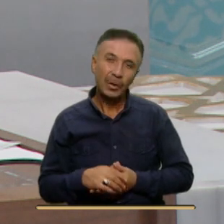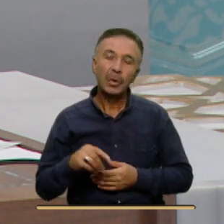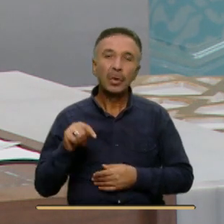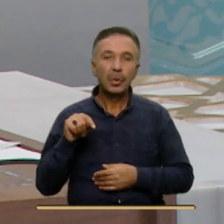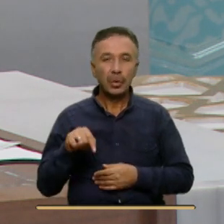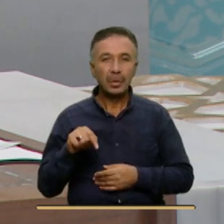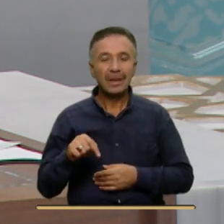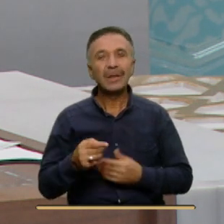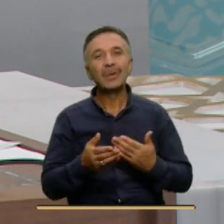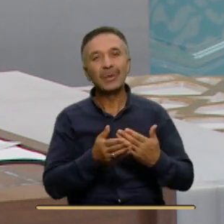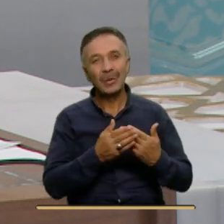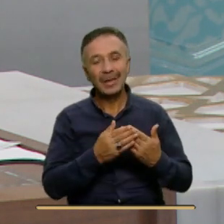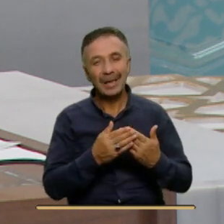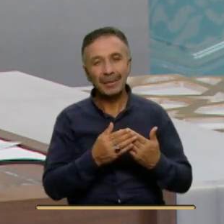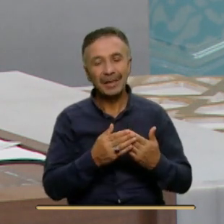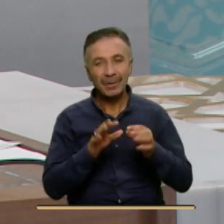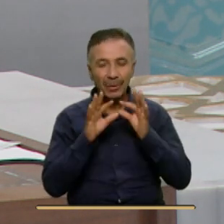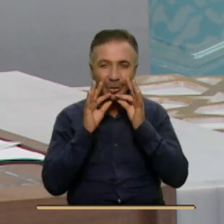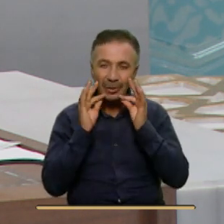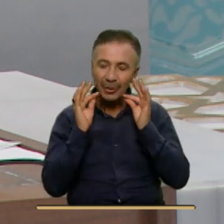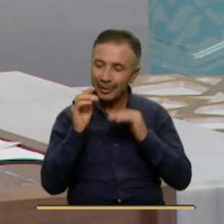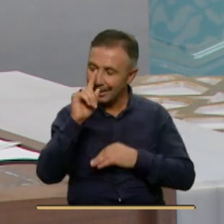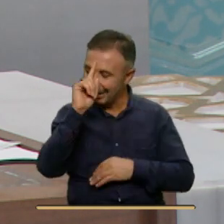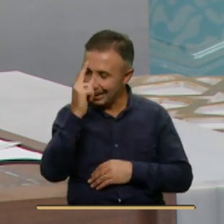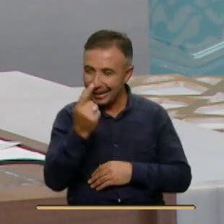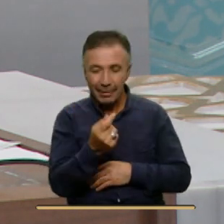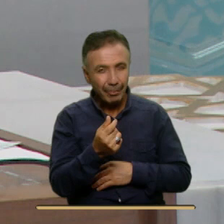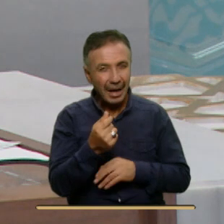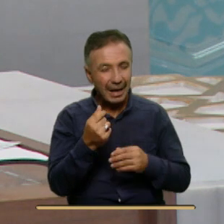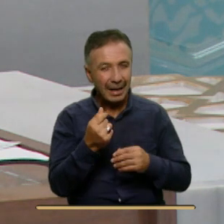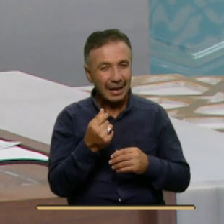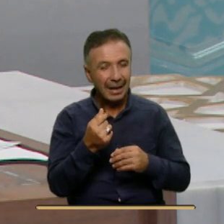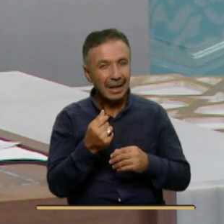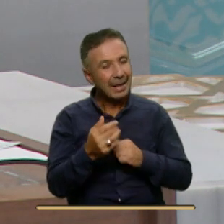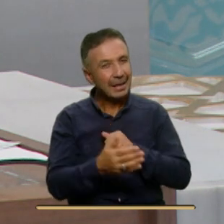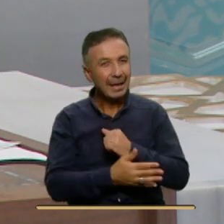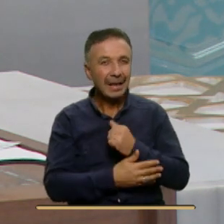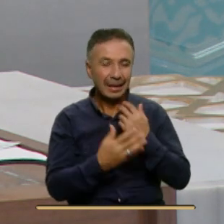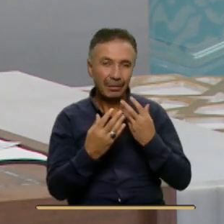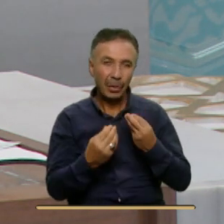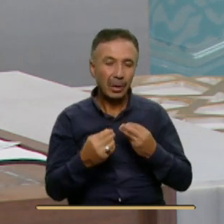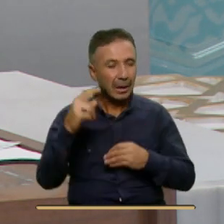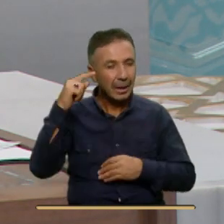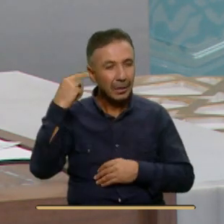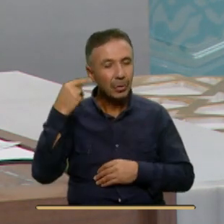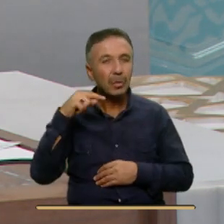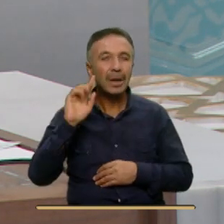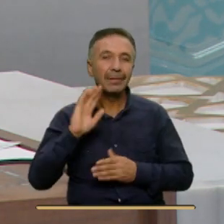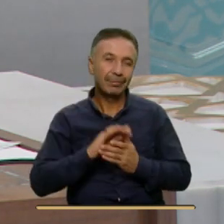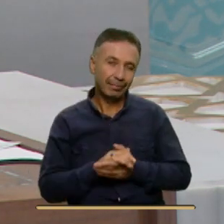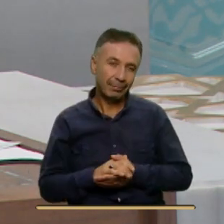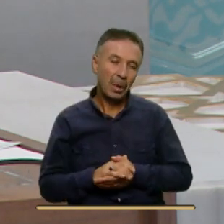Günümüzdeki düğünlerimizi, sevinçlerimizi sadece parasal yardım olarak görmeyin.